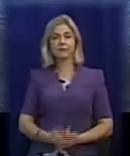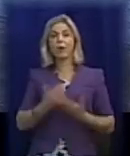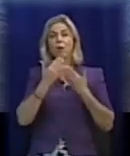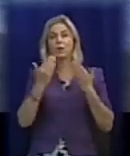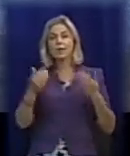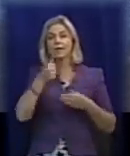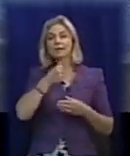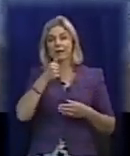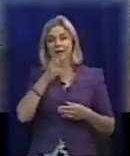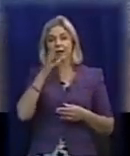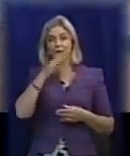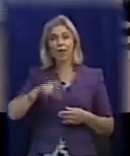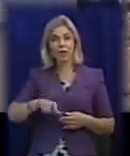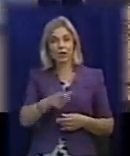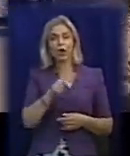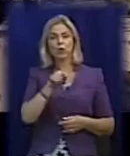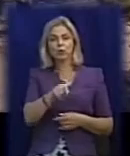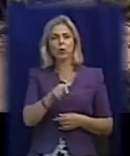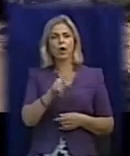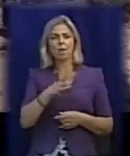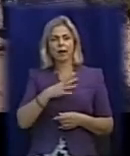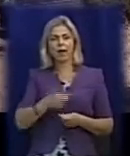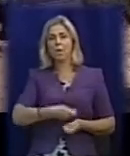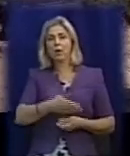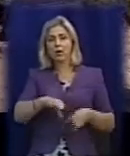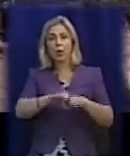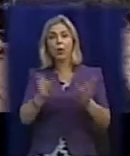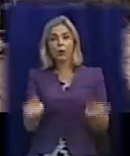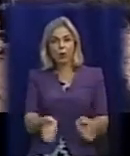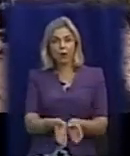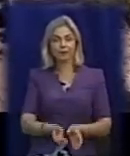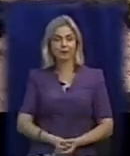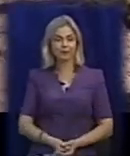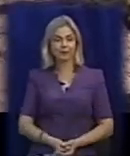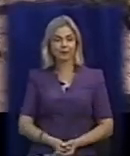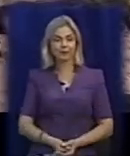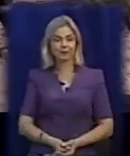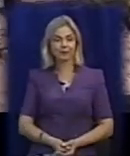Останнє випробування на воді. Тут на влучність кидали рятівний круг.